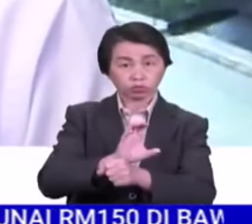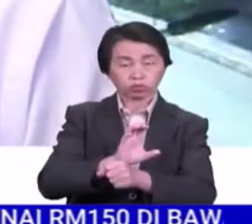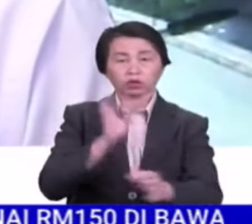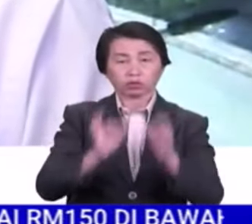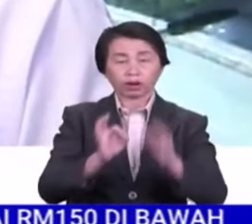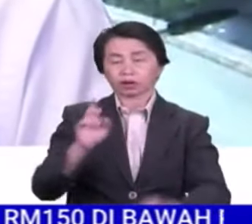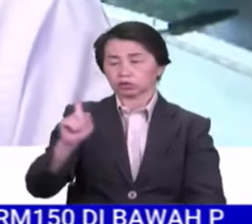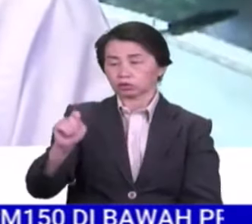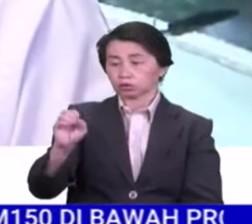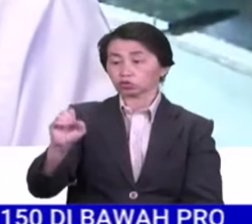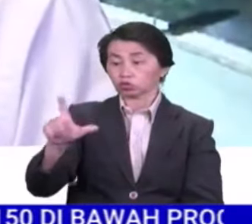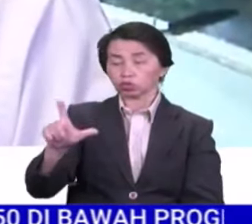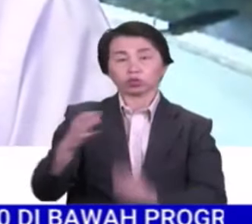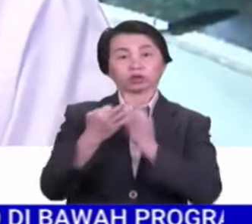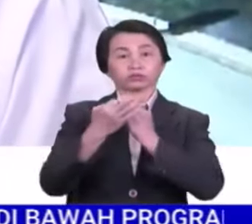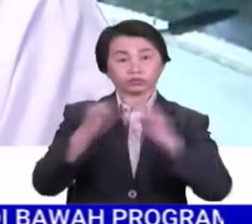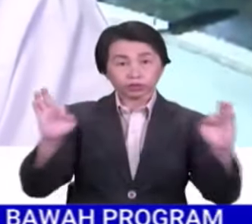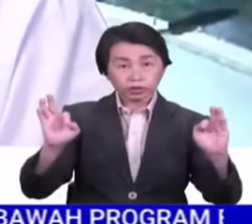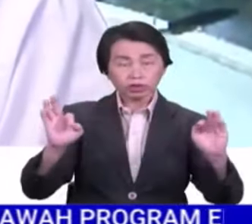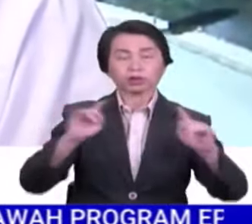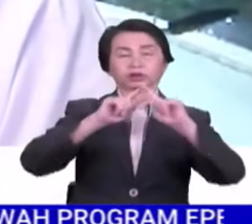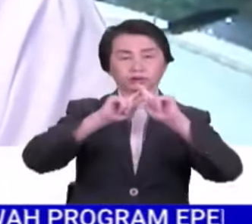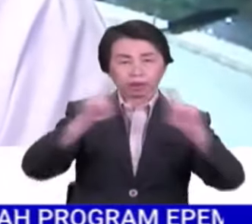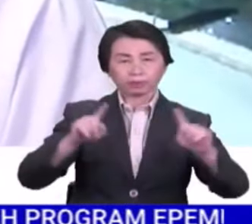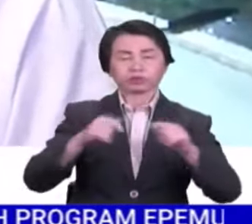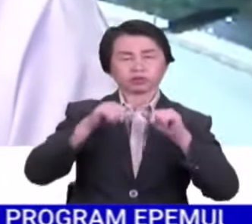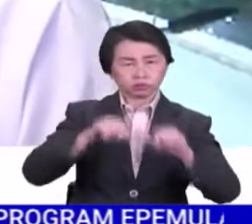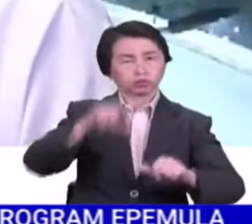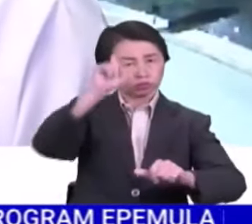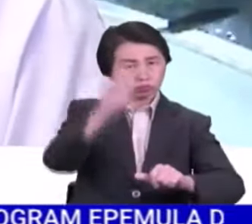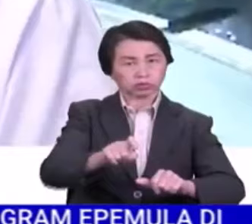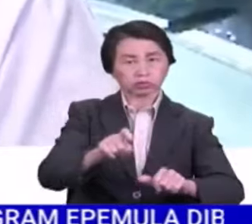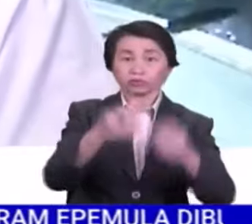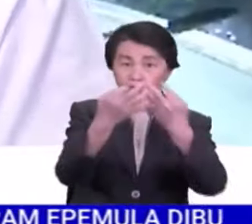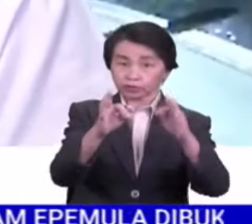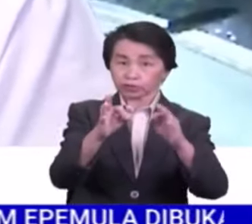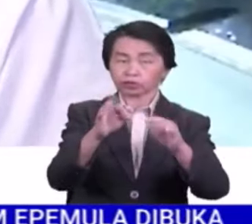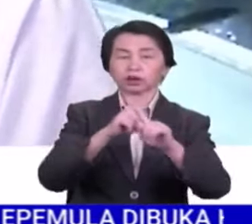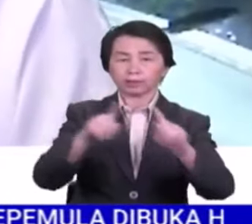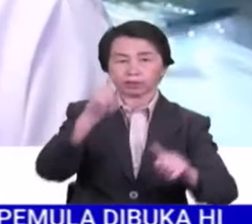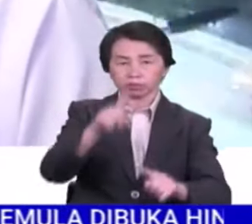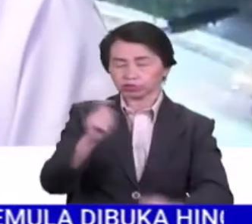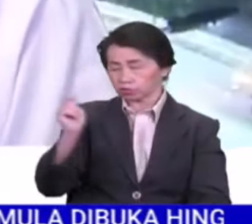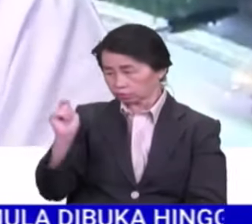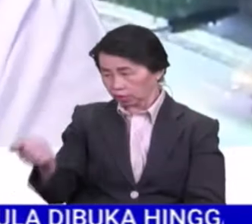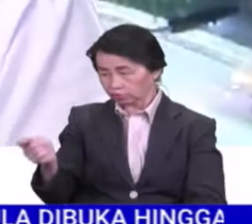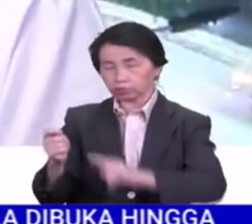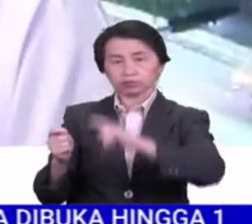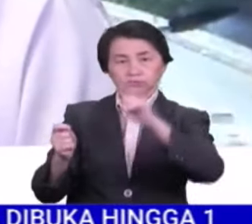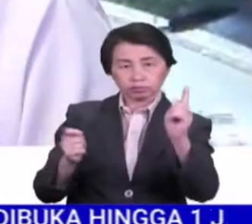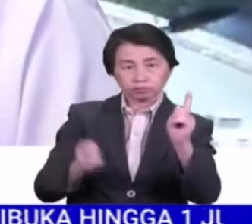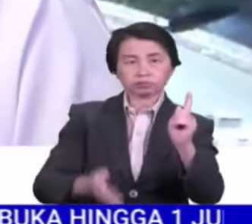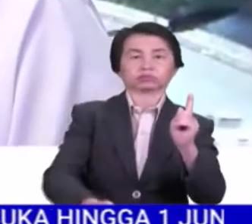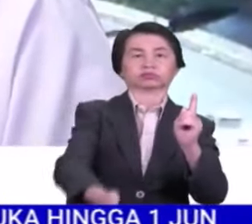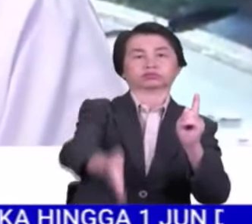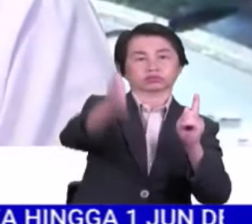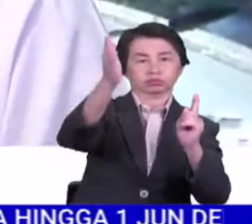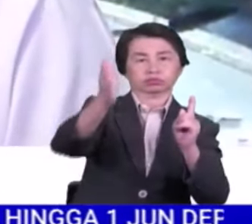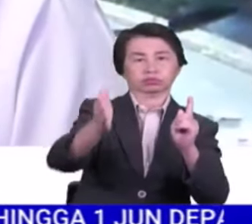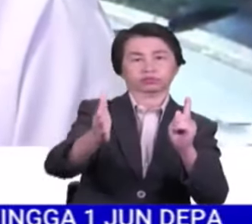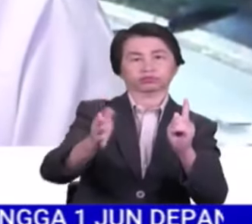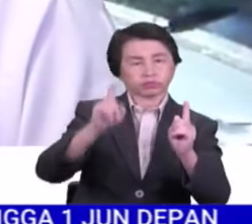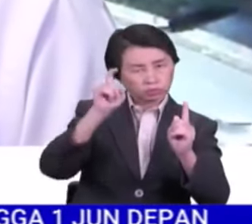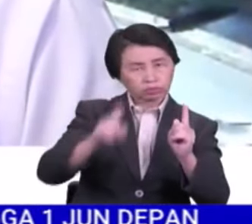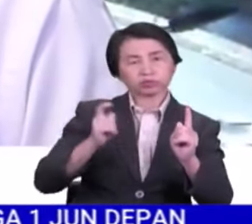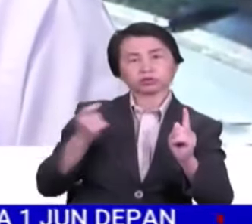tol percuma, tetapi pengguna masih perlu touch sistem yang dekat berada